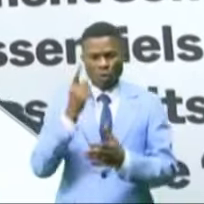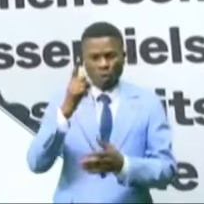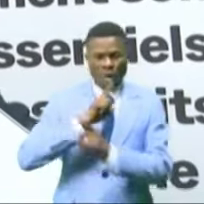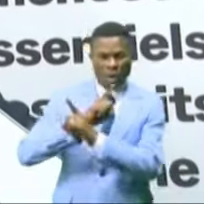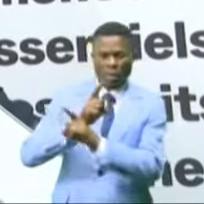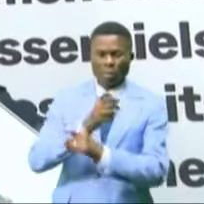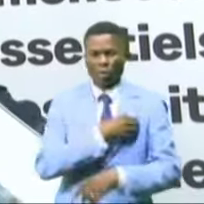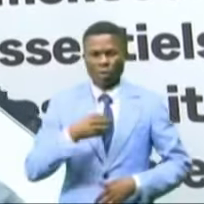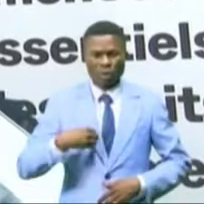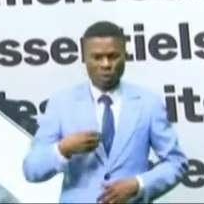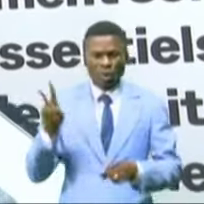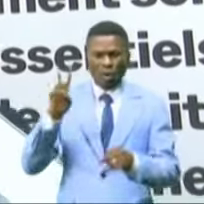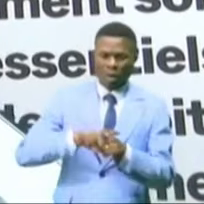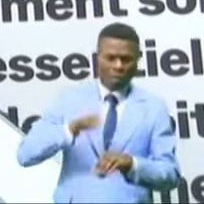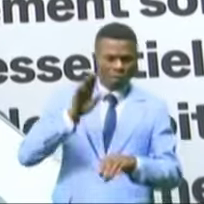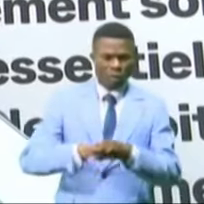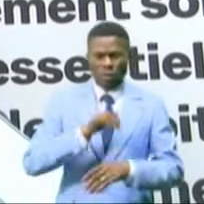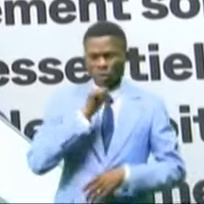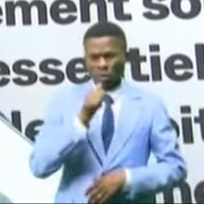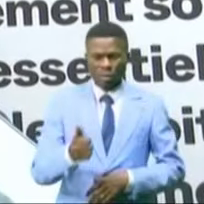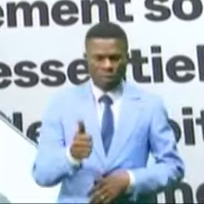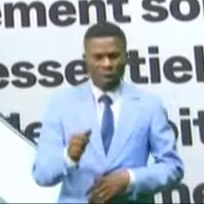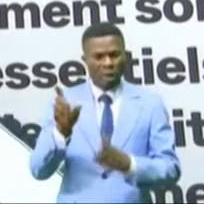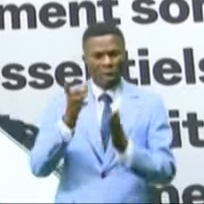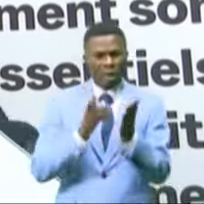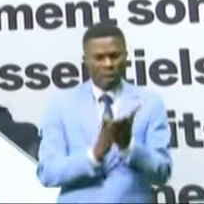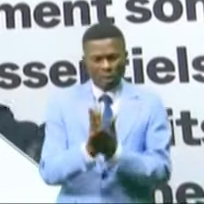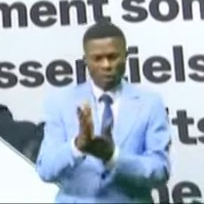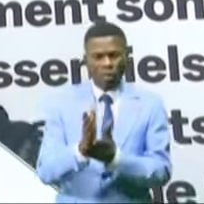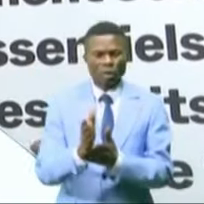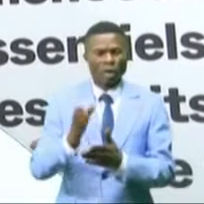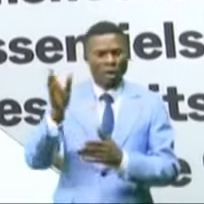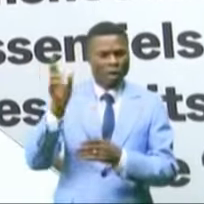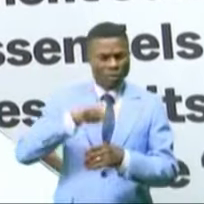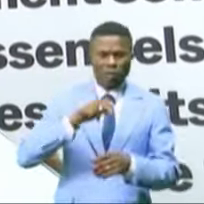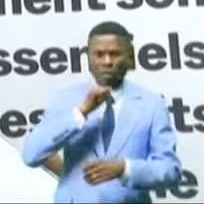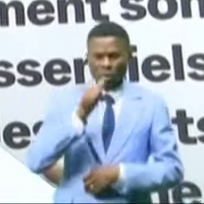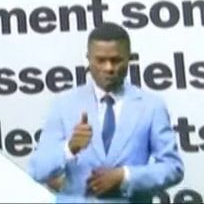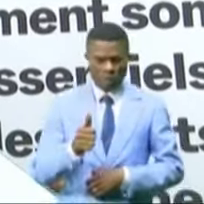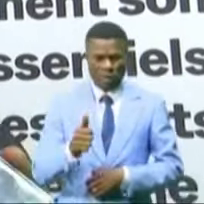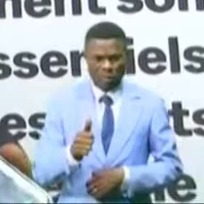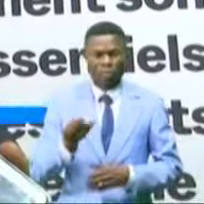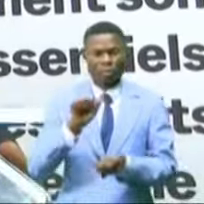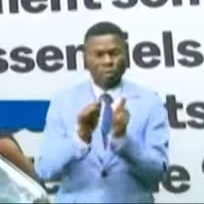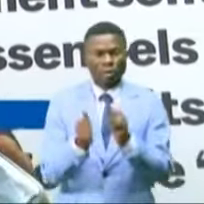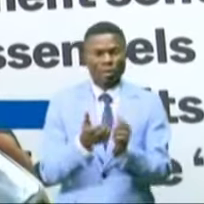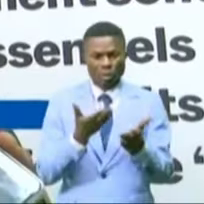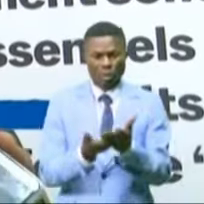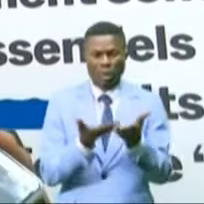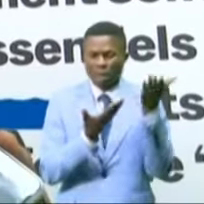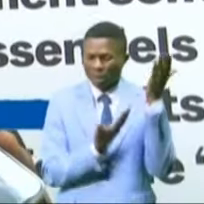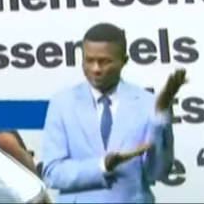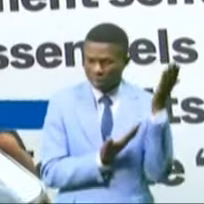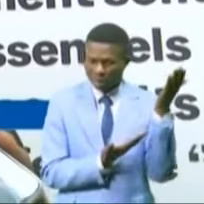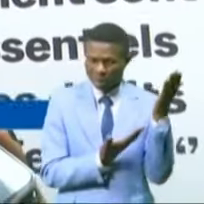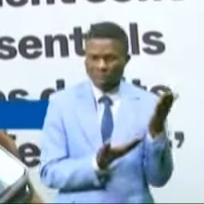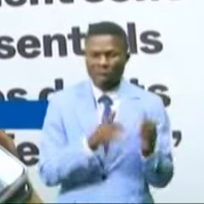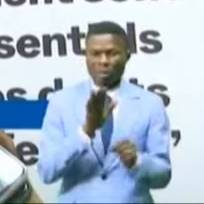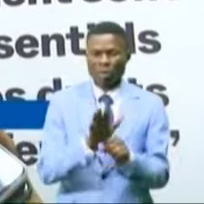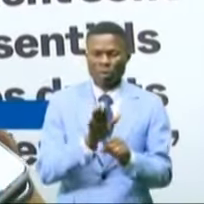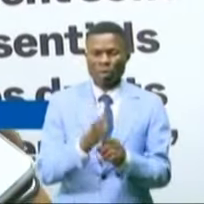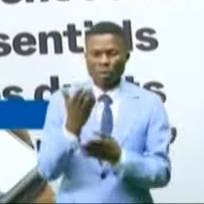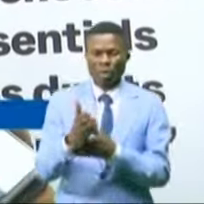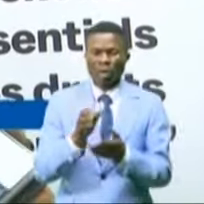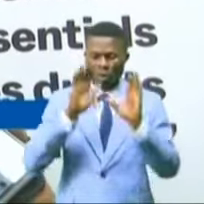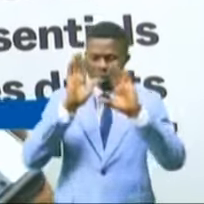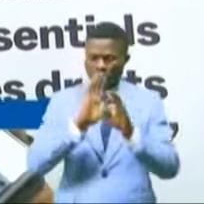la femme les violations de ses droits. La situation de la femme et de la fille, c'est une question qui nécessite vraiment de